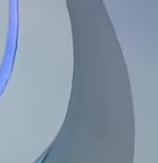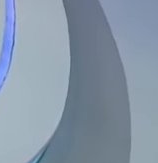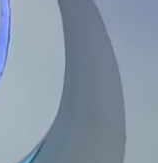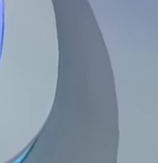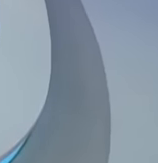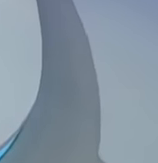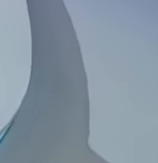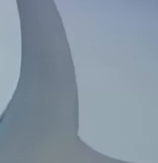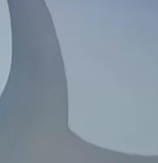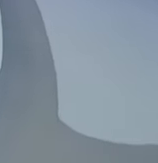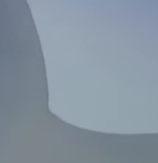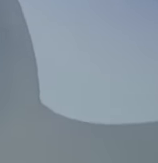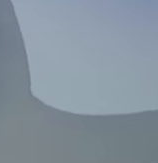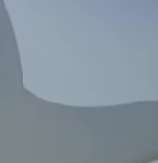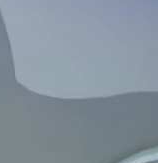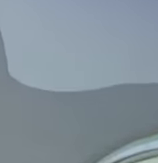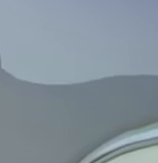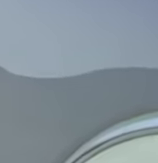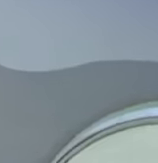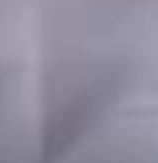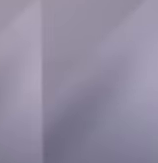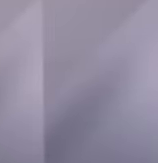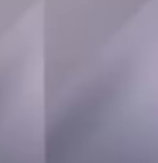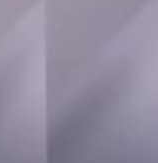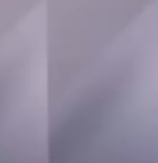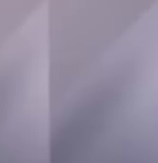Magandang gabi po, Luzon, Visayas at Mindanao.